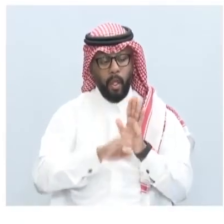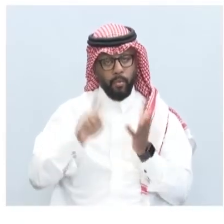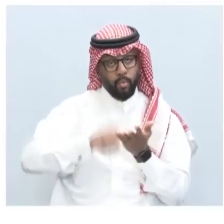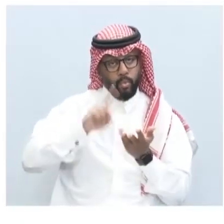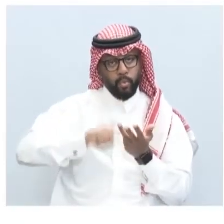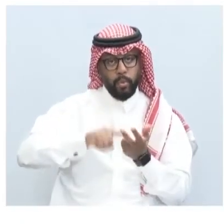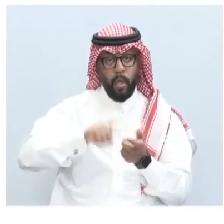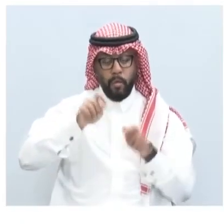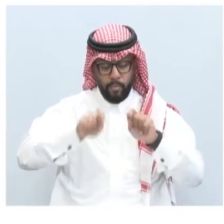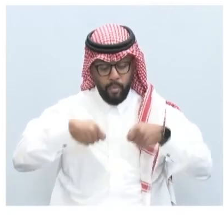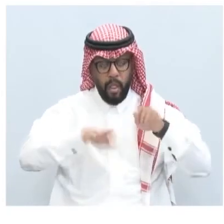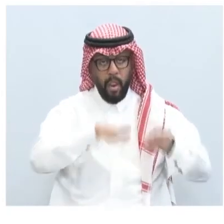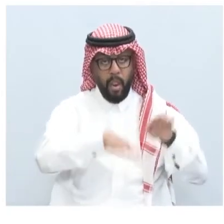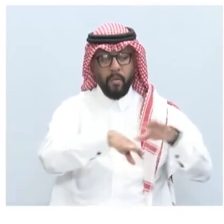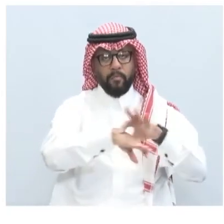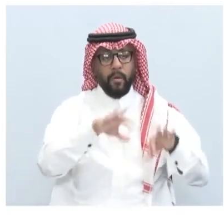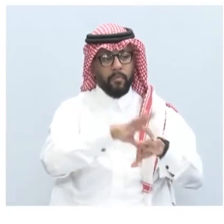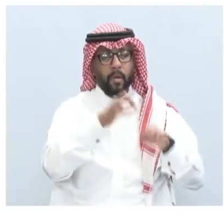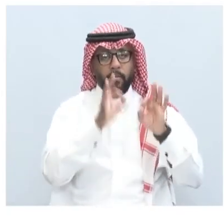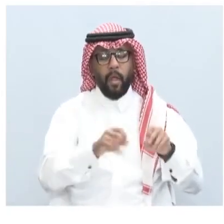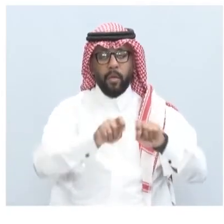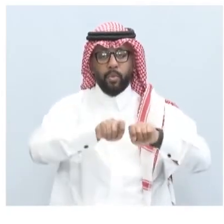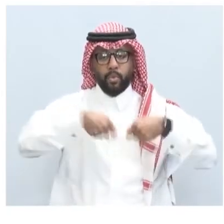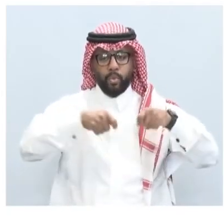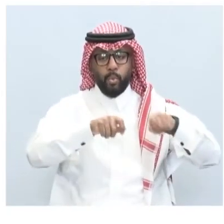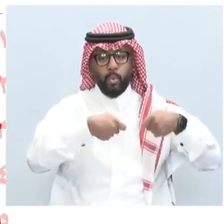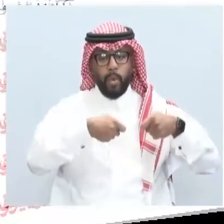شروط المسح على الخفين والجوربين